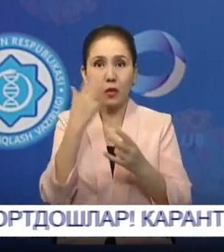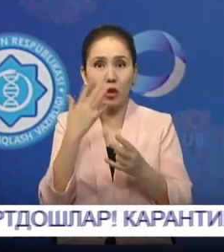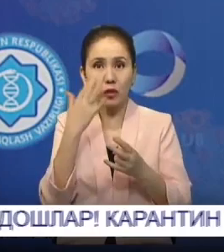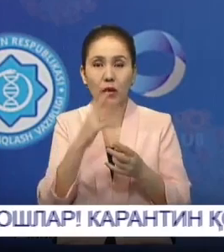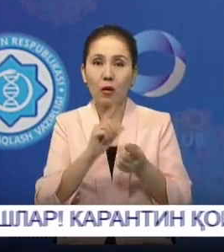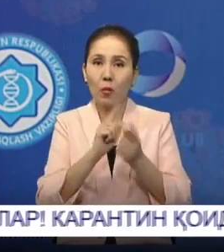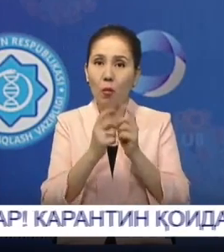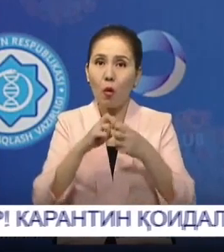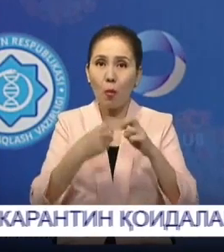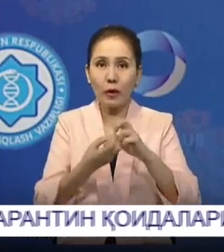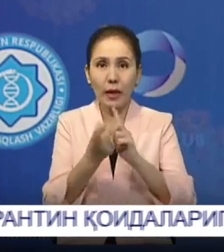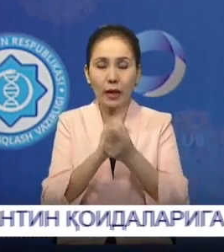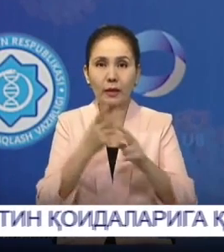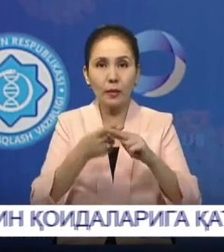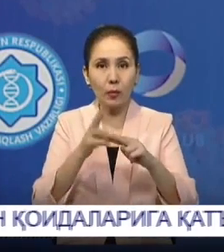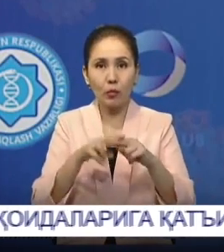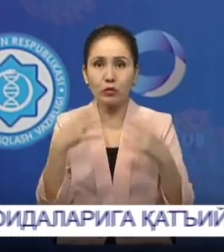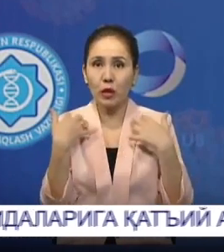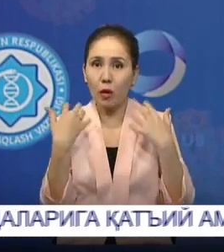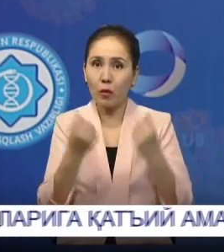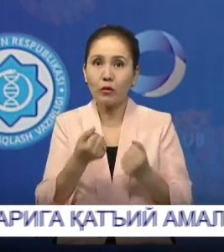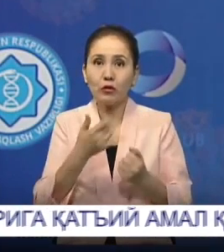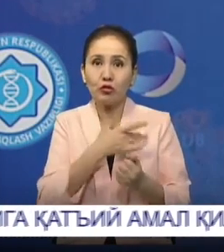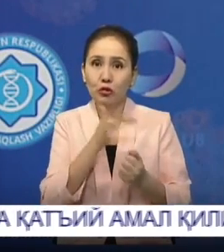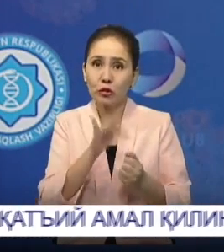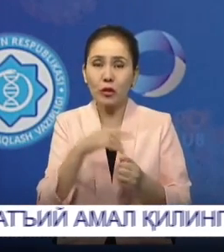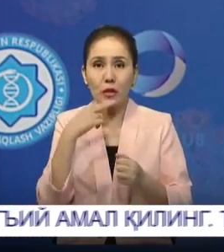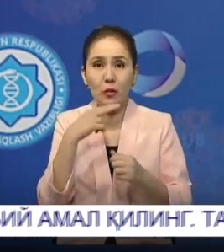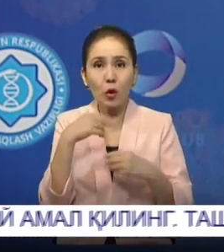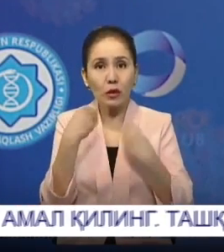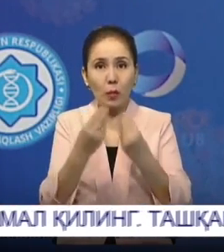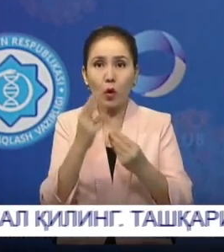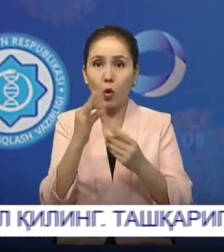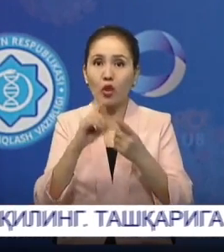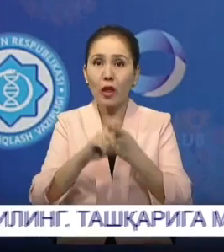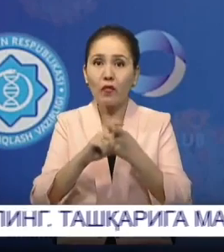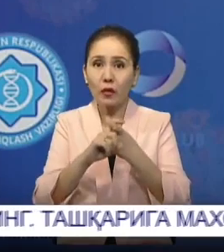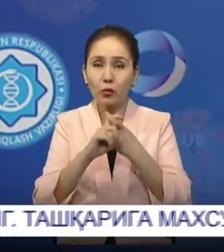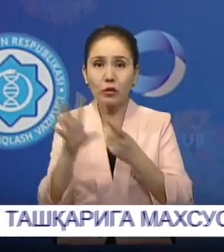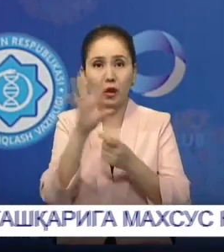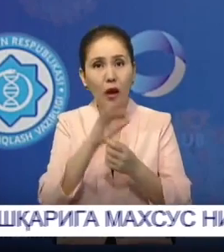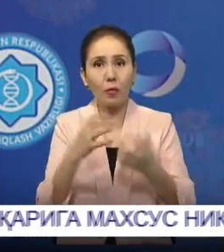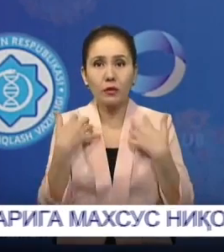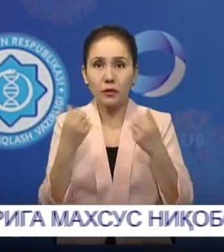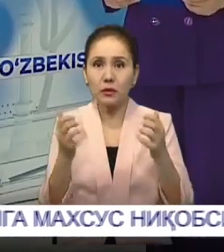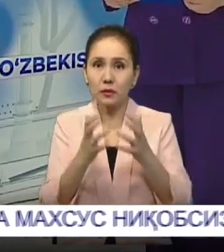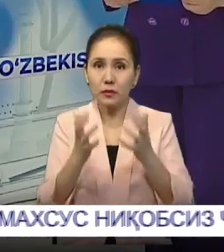маумаге айланды. Бұндай парлады саламатлікке жидді етібар беріп, коронавирустан сақланыш хаммамыз үчін жүді